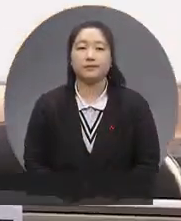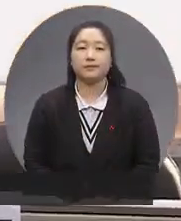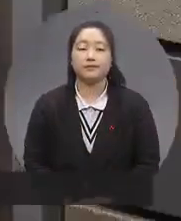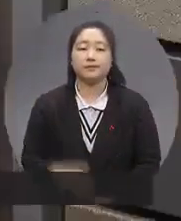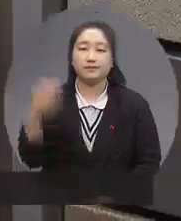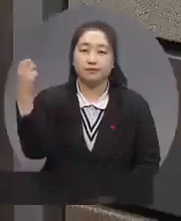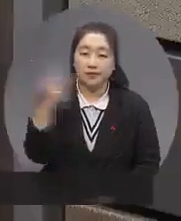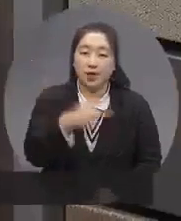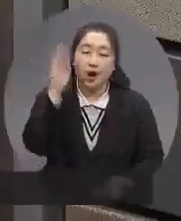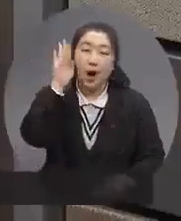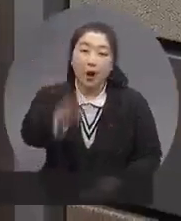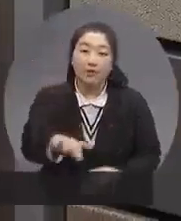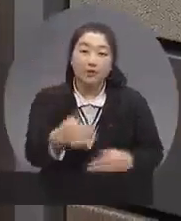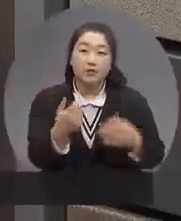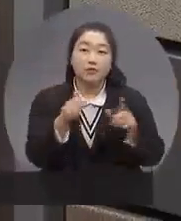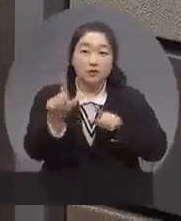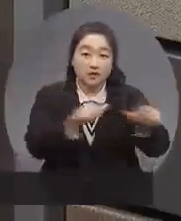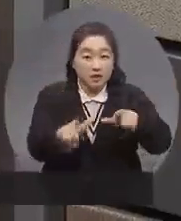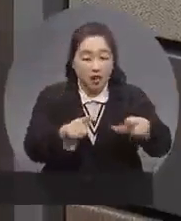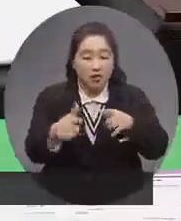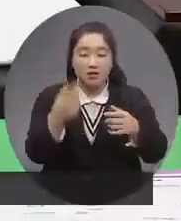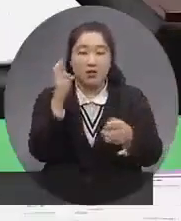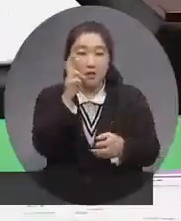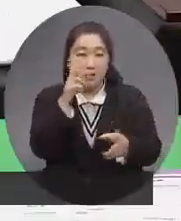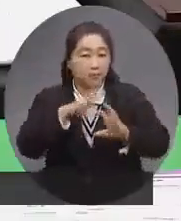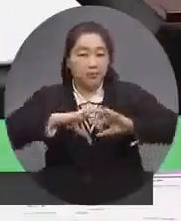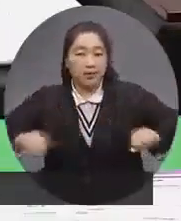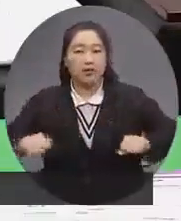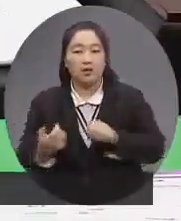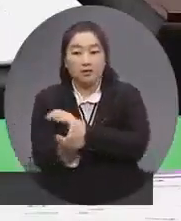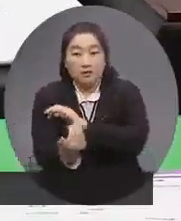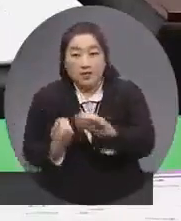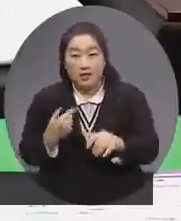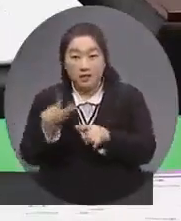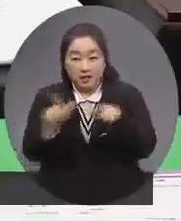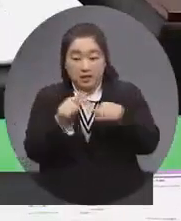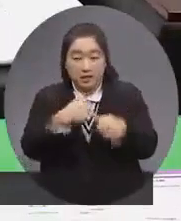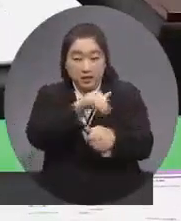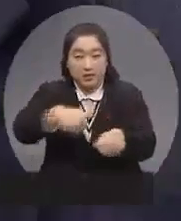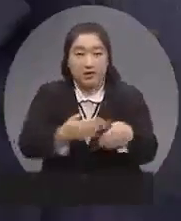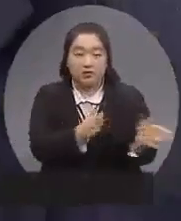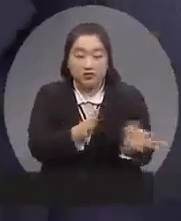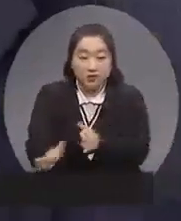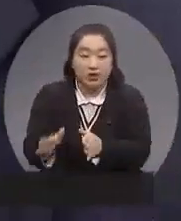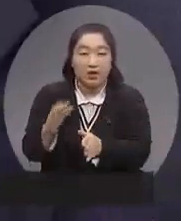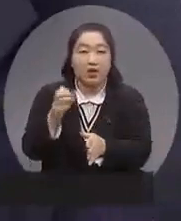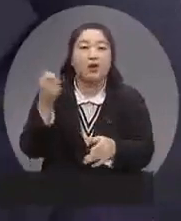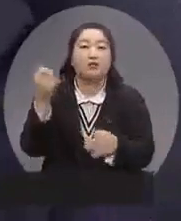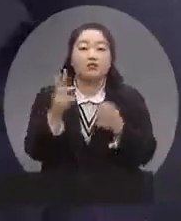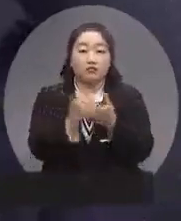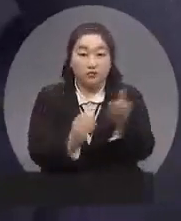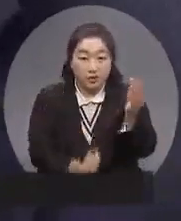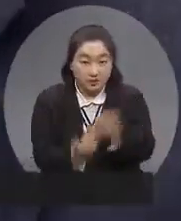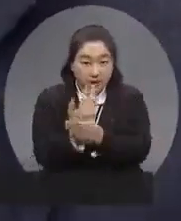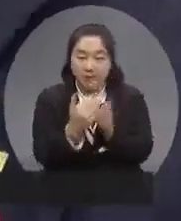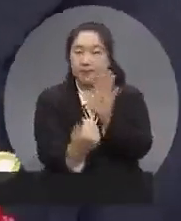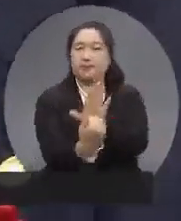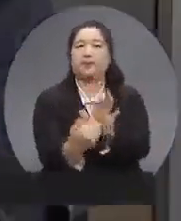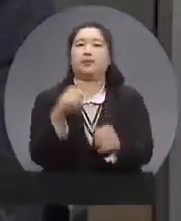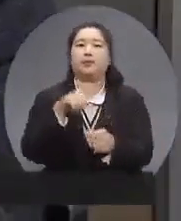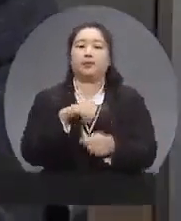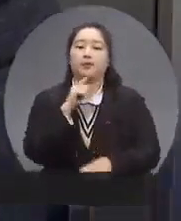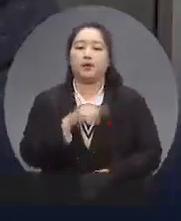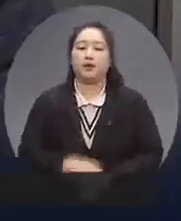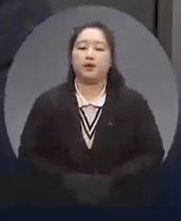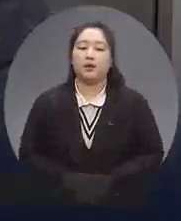또 앞으로는 일기예보와 별개로 하루 전부터 미리 날씨 상황에 대비하겠다는 재발 방지책도 내놨습니다. 특보가